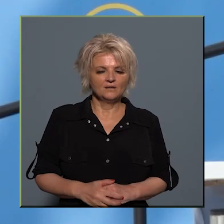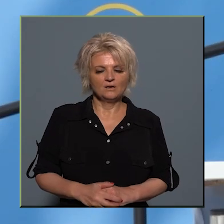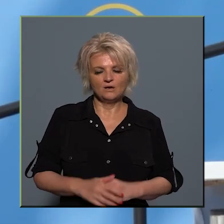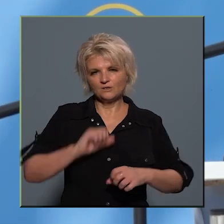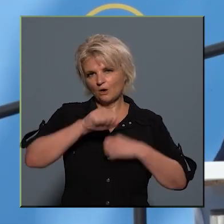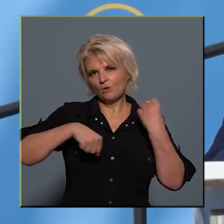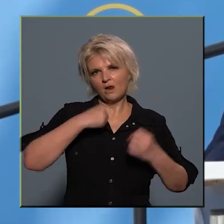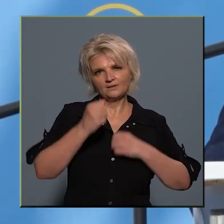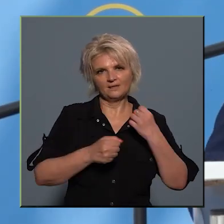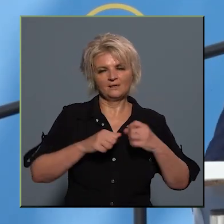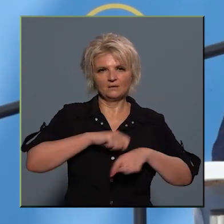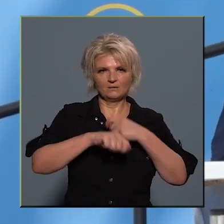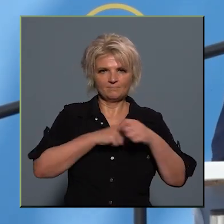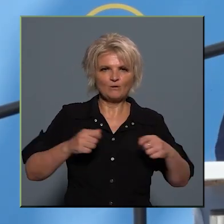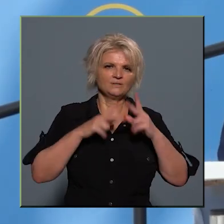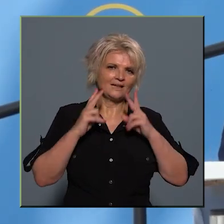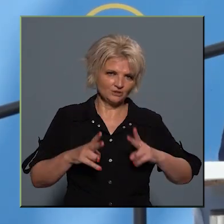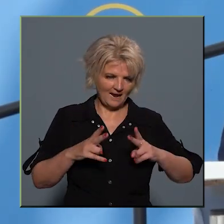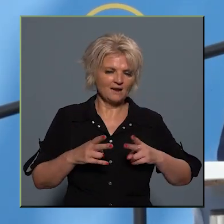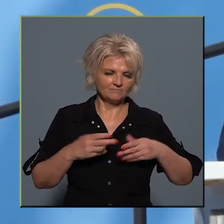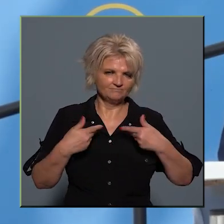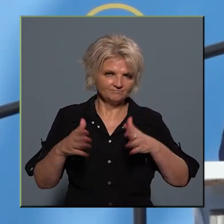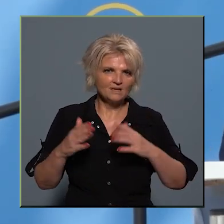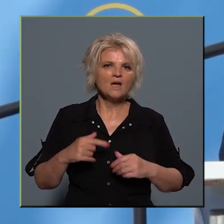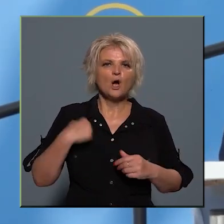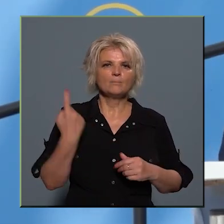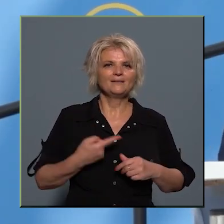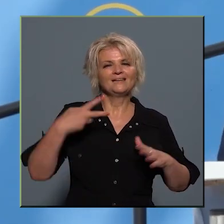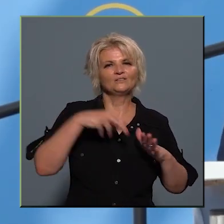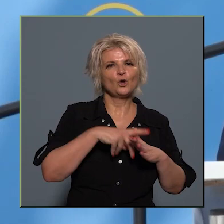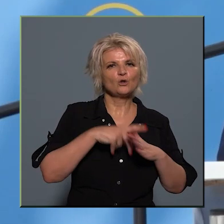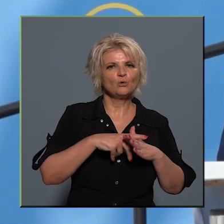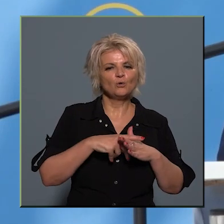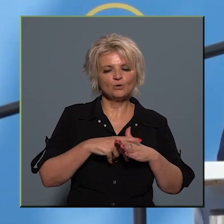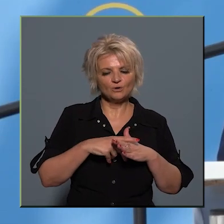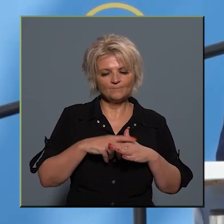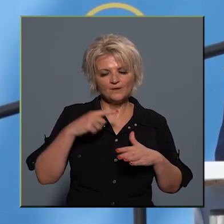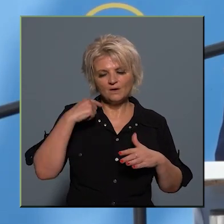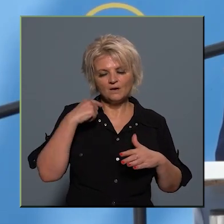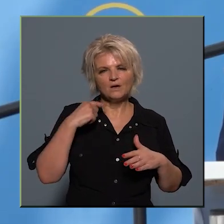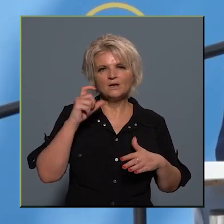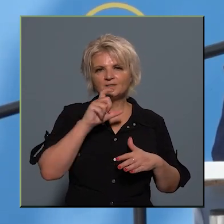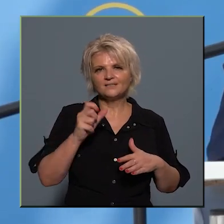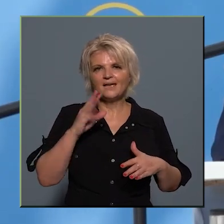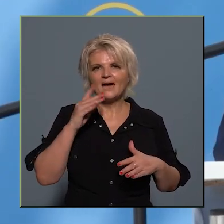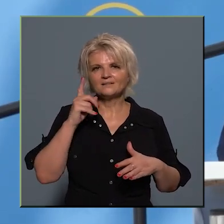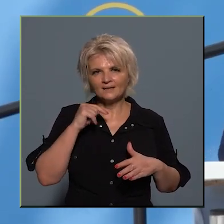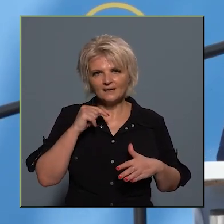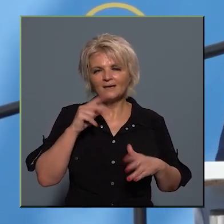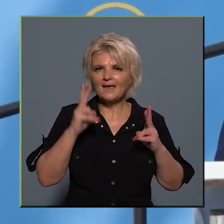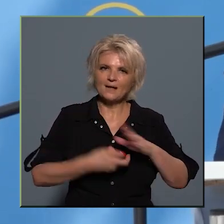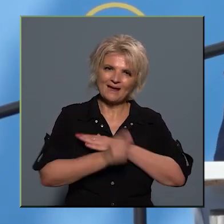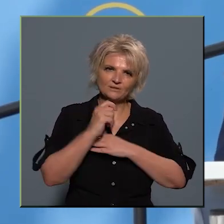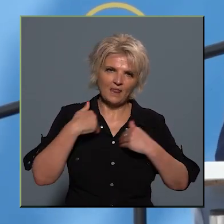megoldások irányába kellene, hogy lépegessünk. És a mi dolgunk ugye a Muda Zrt-ként az, hogy egy picit megtaláljuk